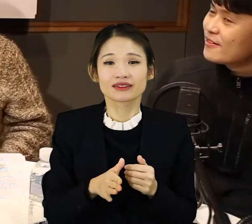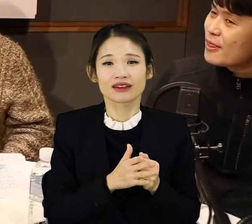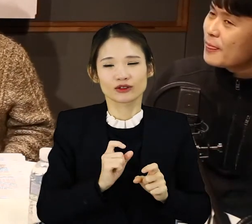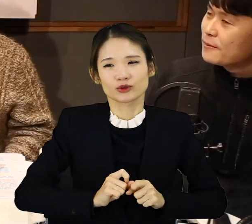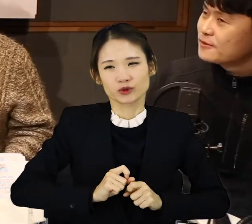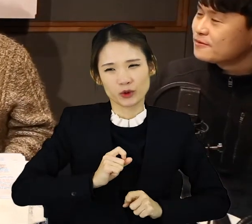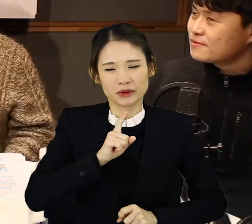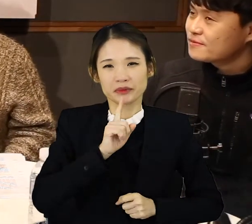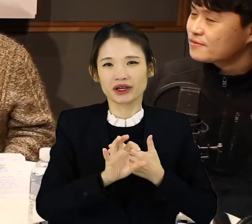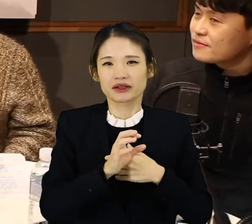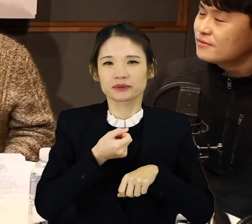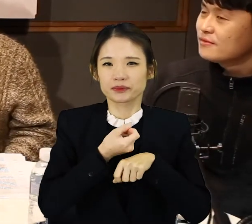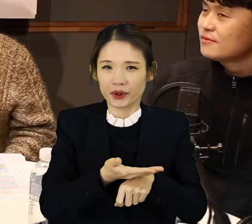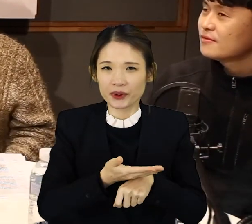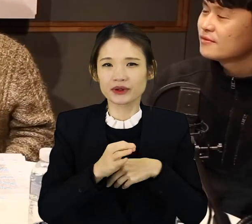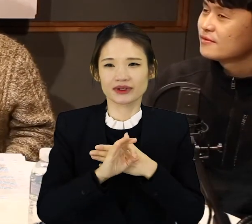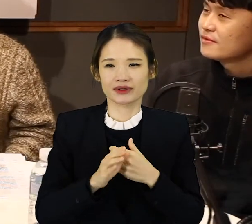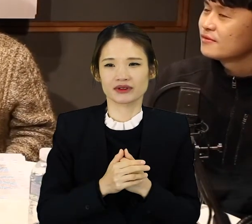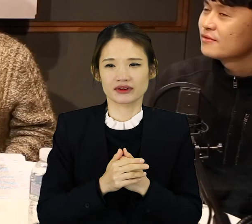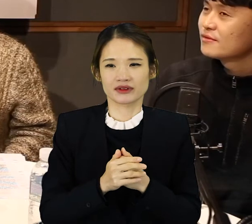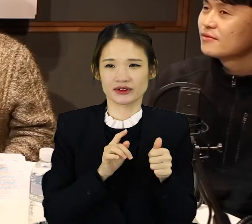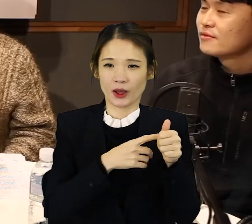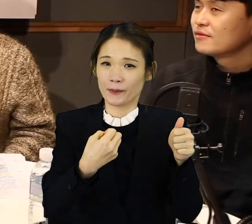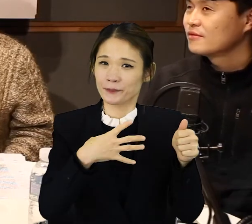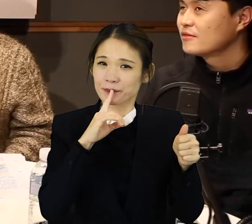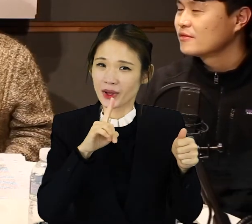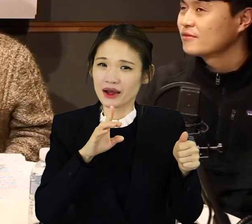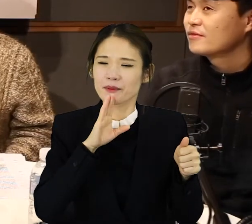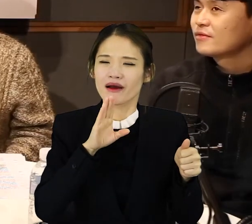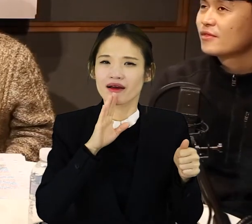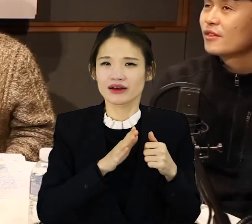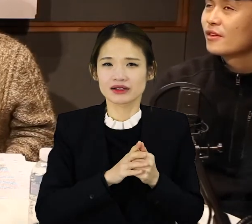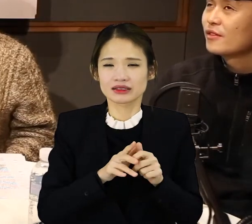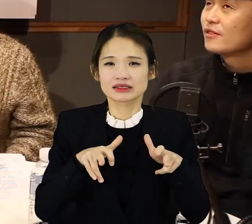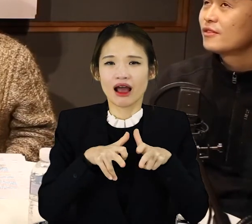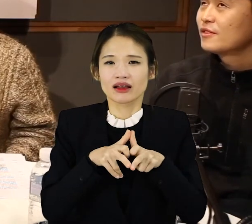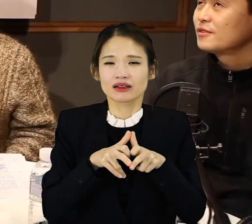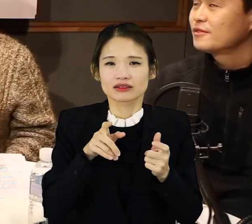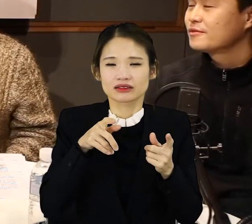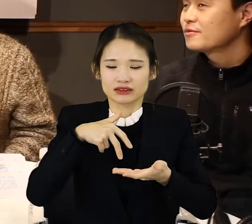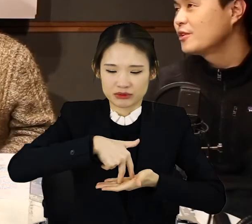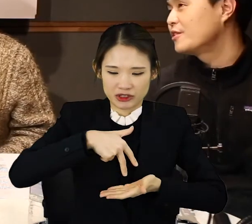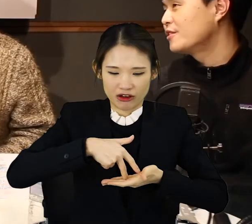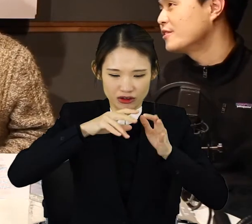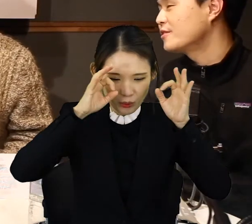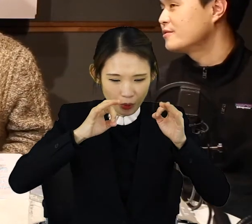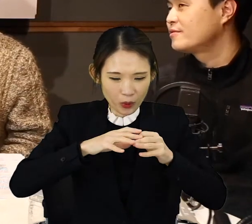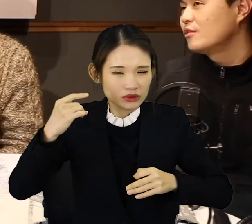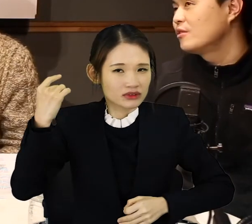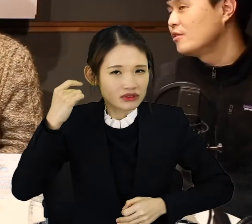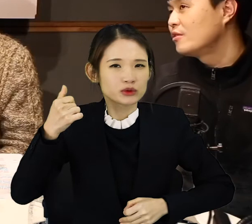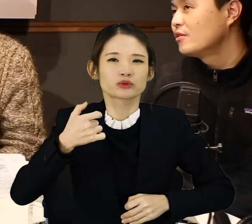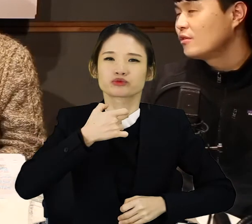그게 솔직하게 말씀드리면 현황님 말씀이 맞아요. 그러니까 당사자 입장에서는 보기에 불편한 그게 있어요. 네. 근데